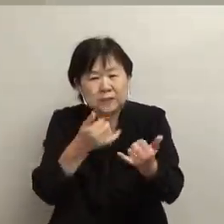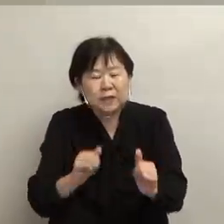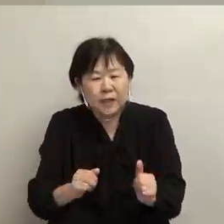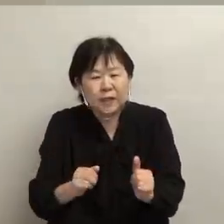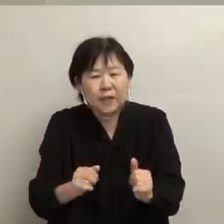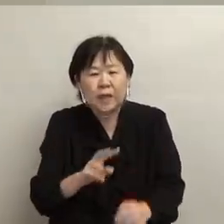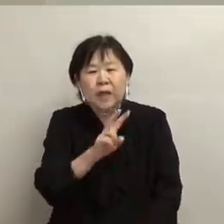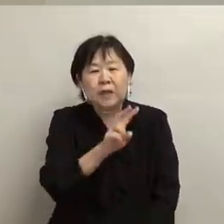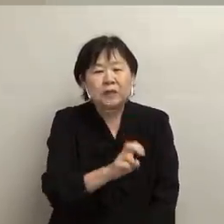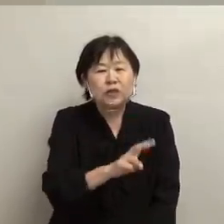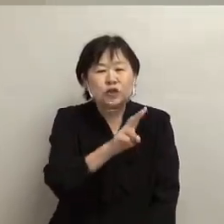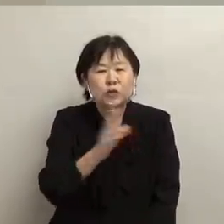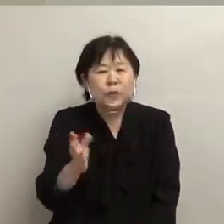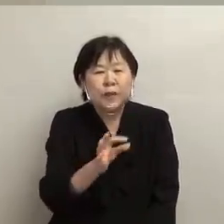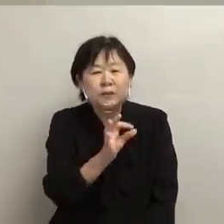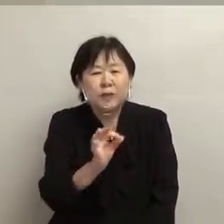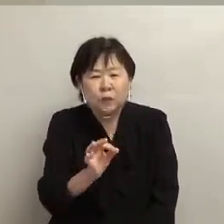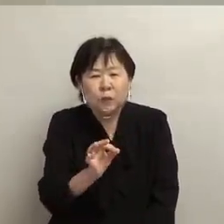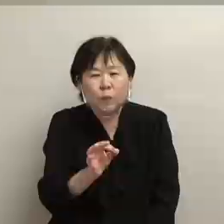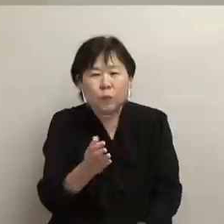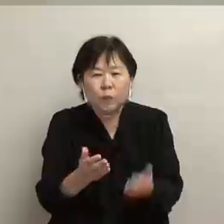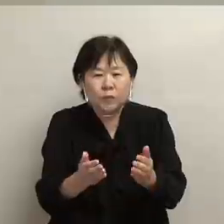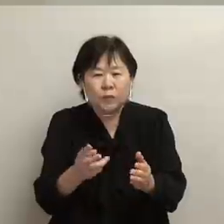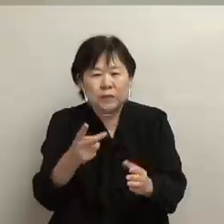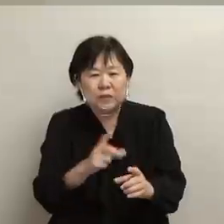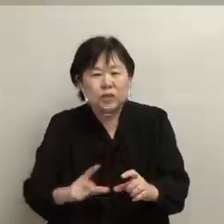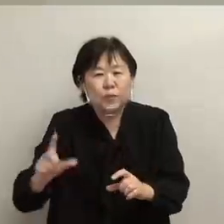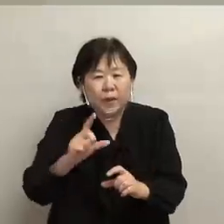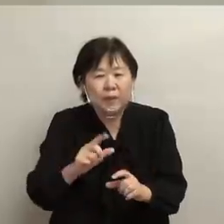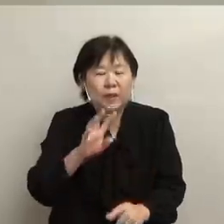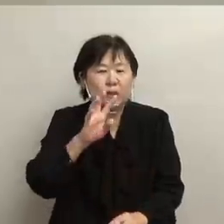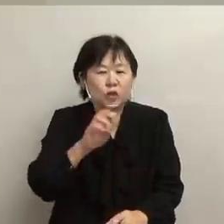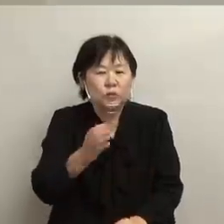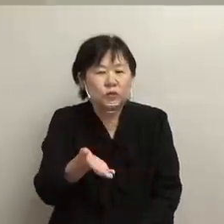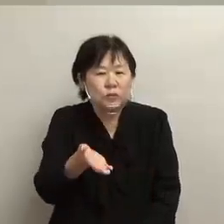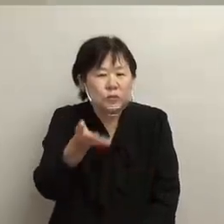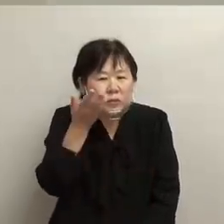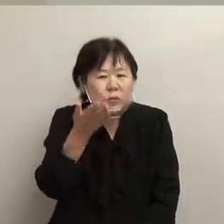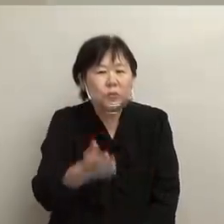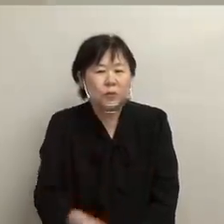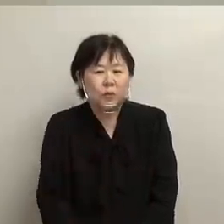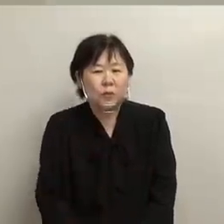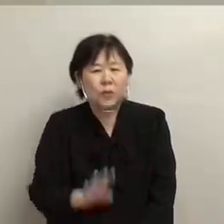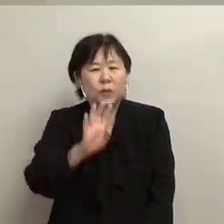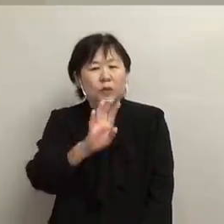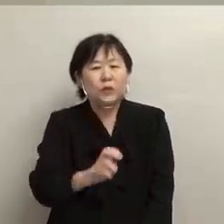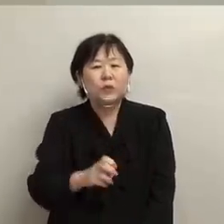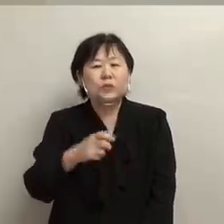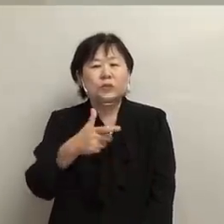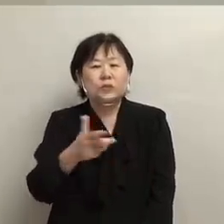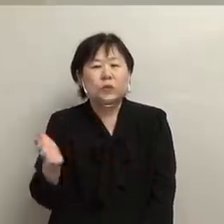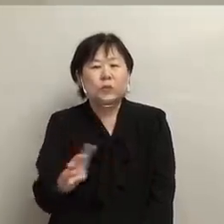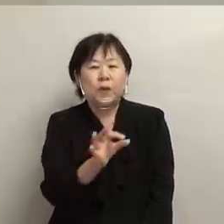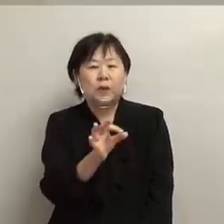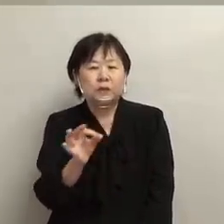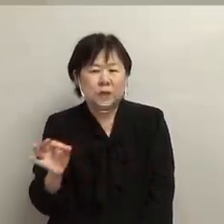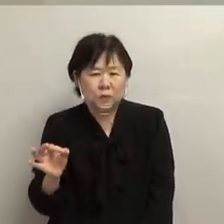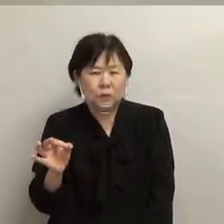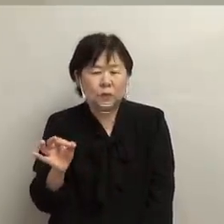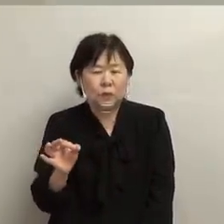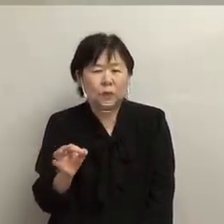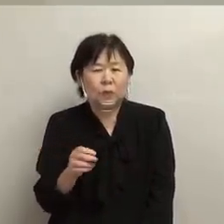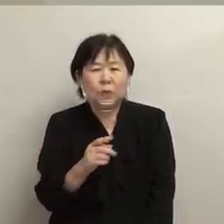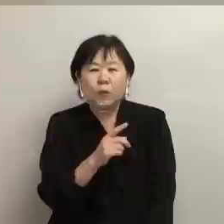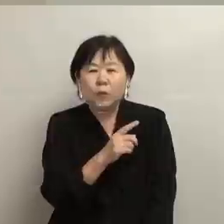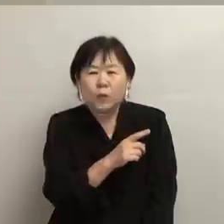22%からもう倍になっているんですね40倍以上ですねよあの46%になっているとここをしっかり